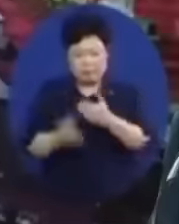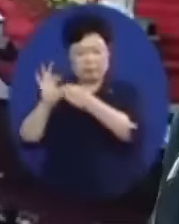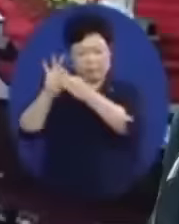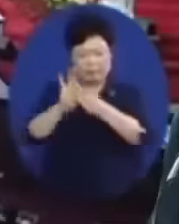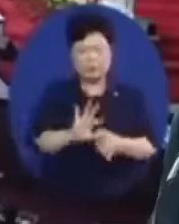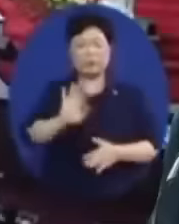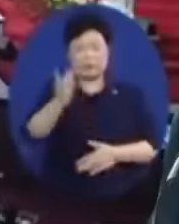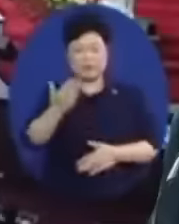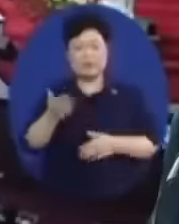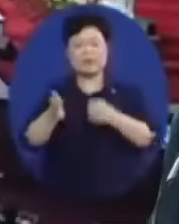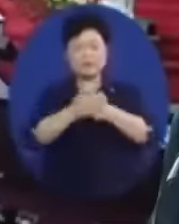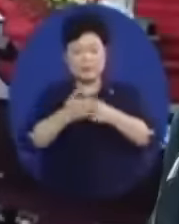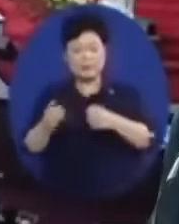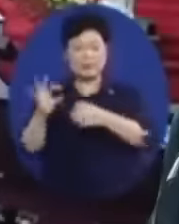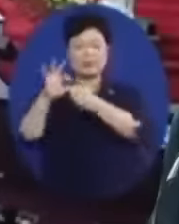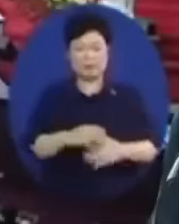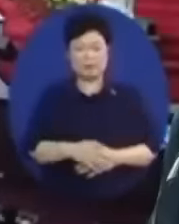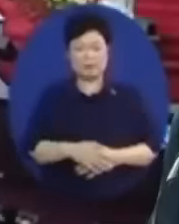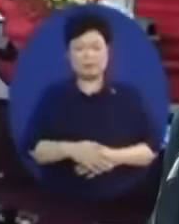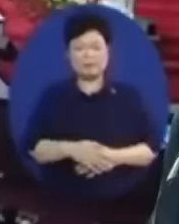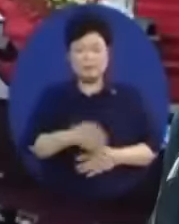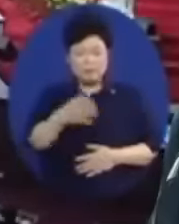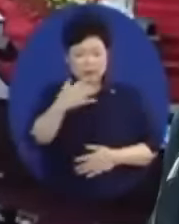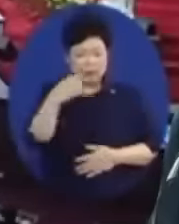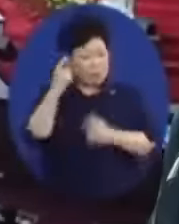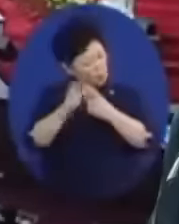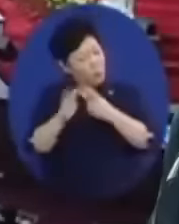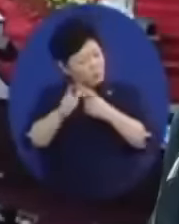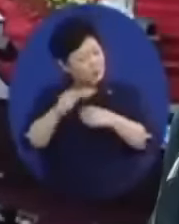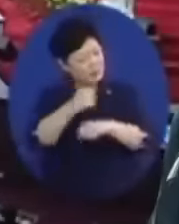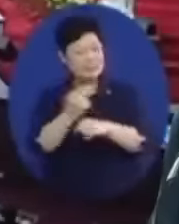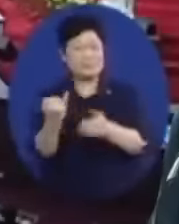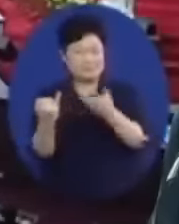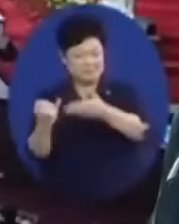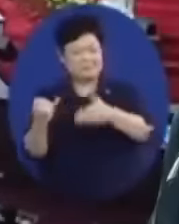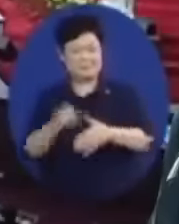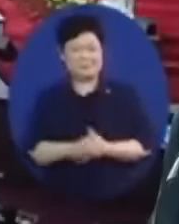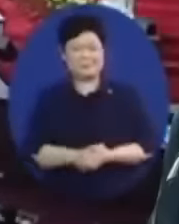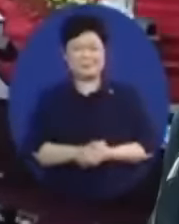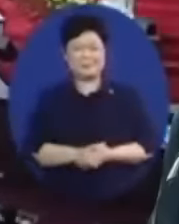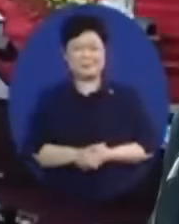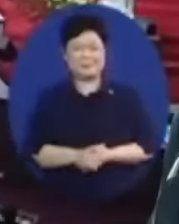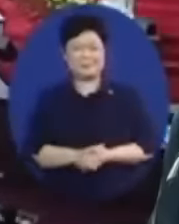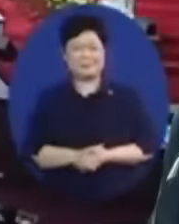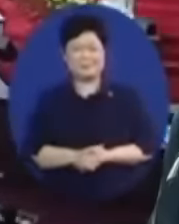그러므로 계속 고민을 하십시오.